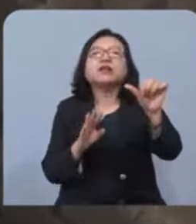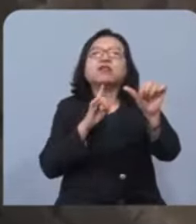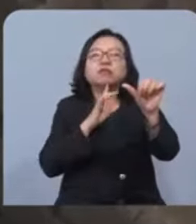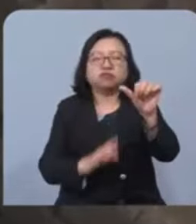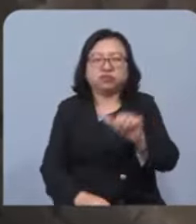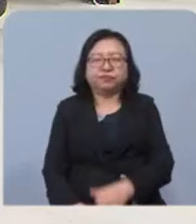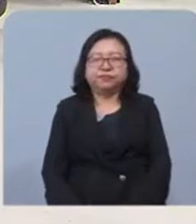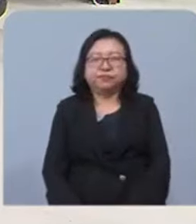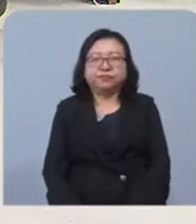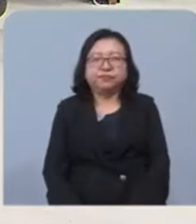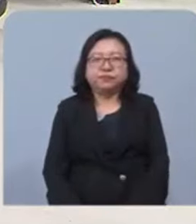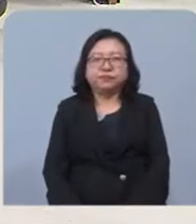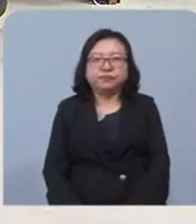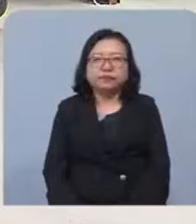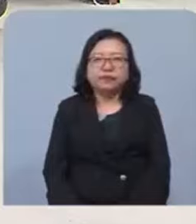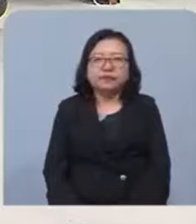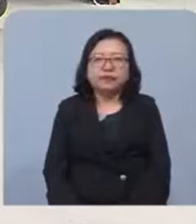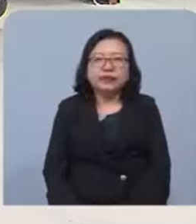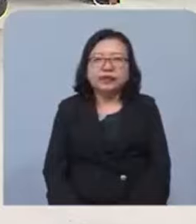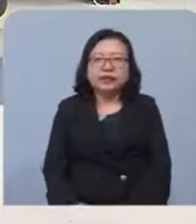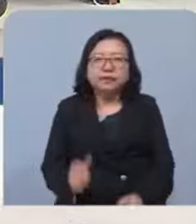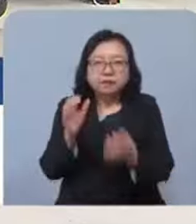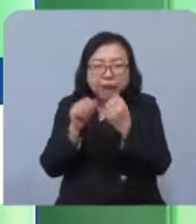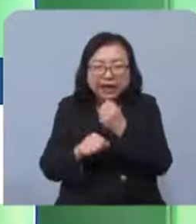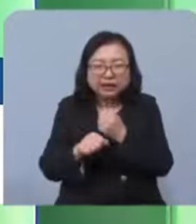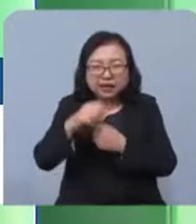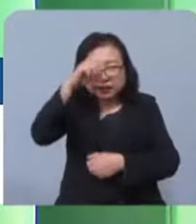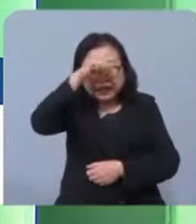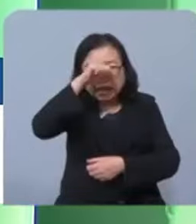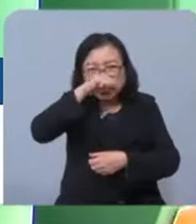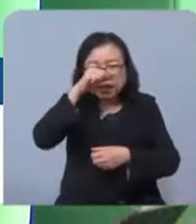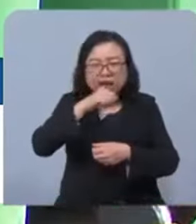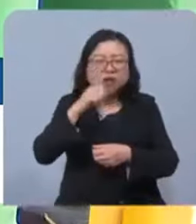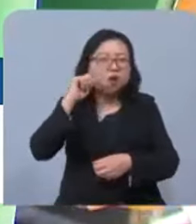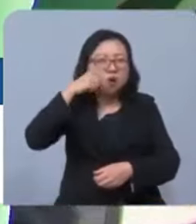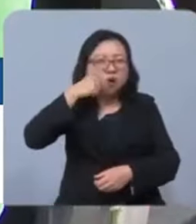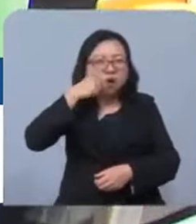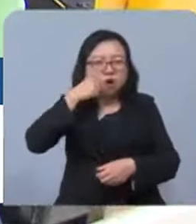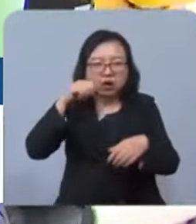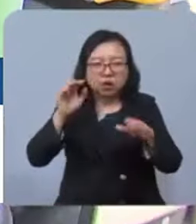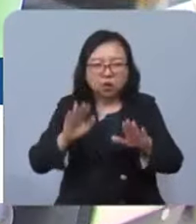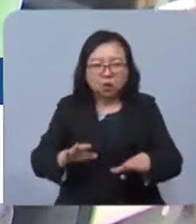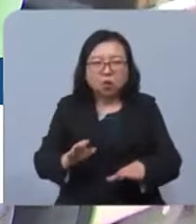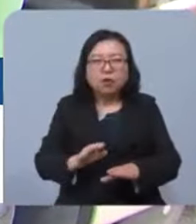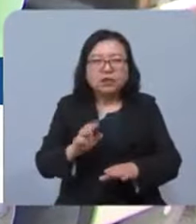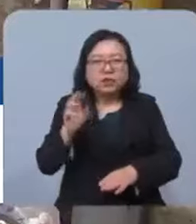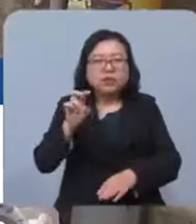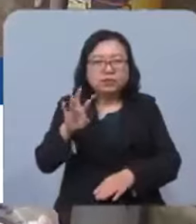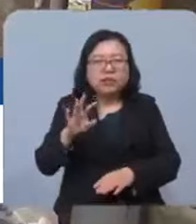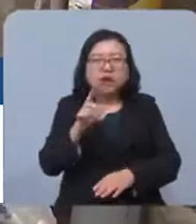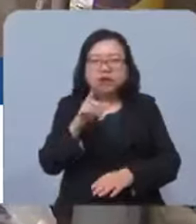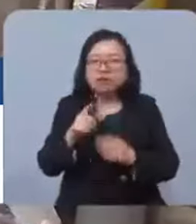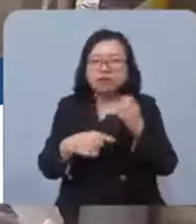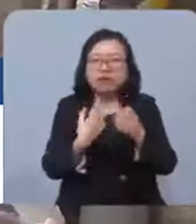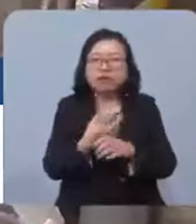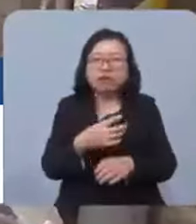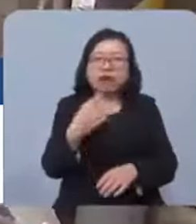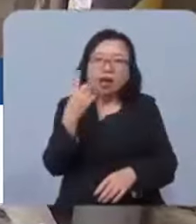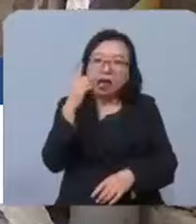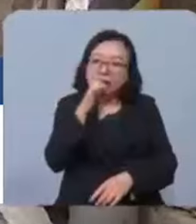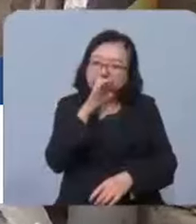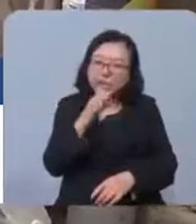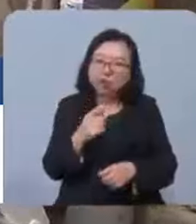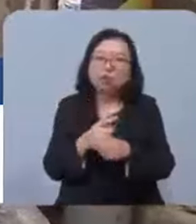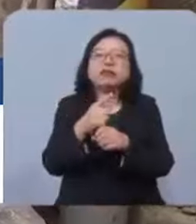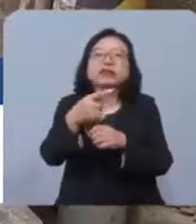5대뿐입니다. 당장 예산을 세울 수가 없어서 올해는 적용하기가 어렵고 내년에는 좀 인력이라든가